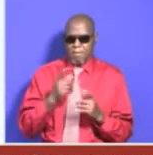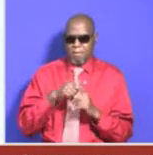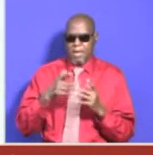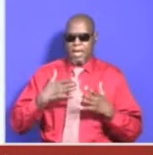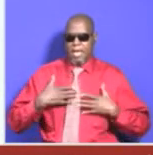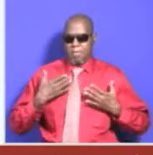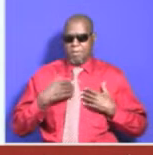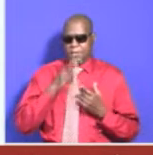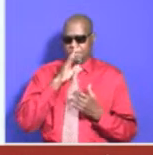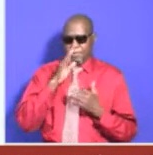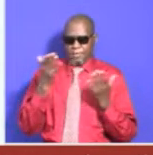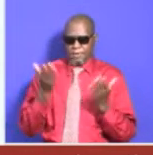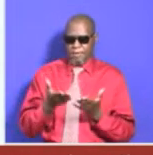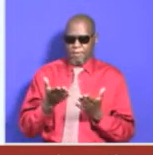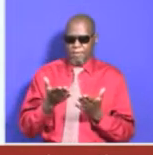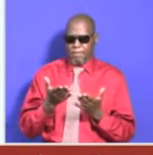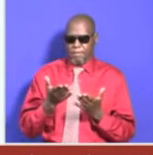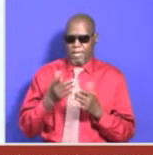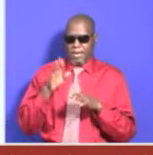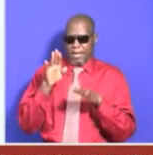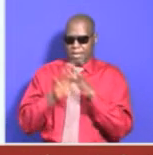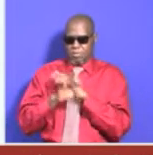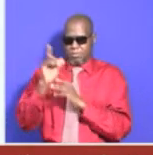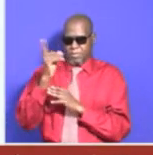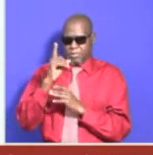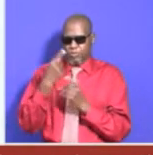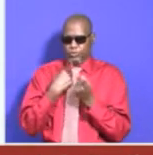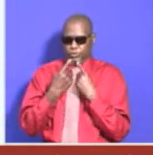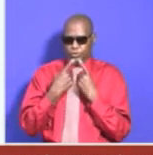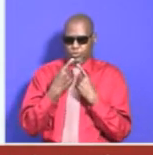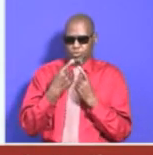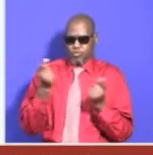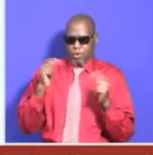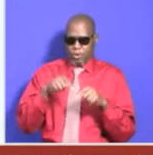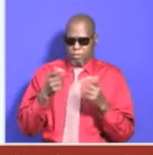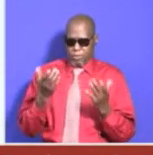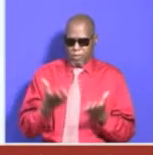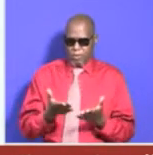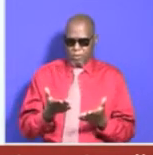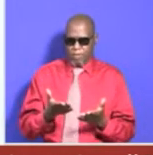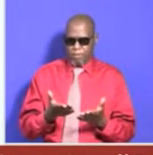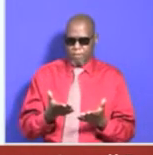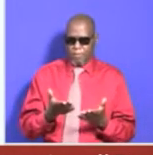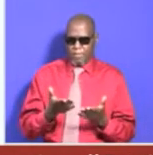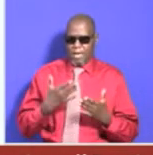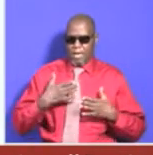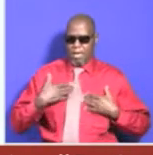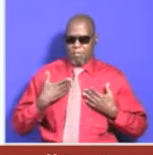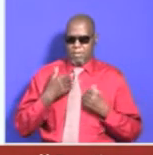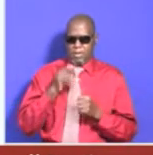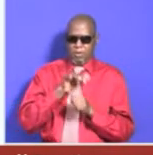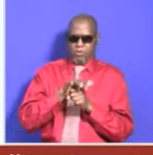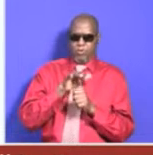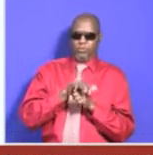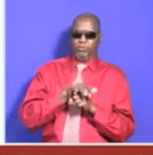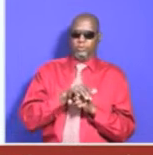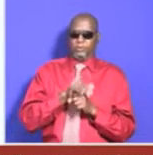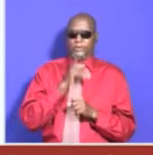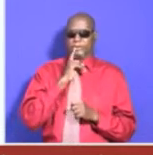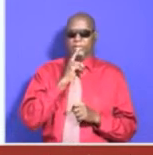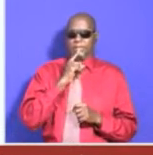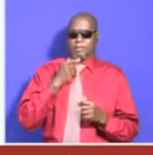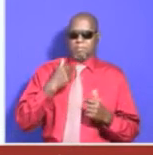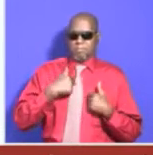Lakini tunafurahi kuwa hapa. Na nilipoongea na naibu wa rais kwamba tuje hapa, alifurahi sana. Akasema,